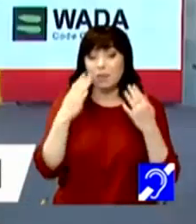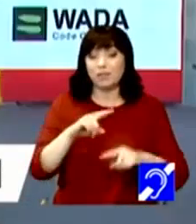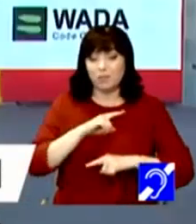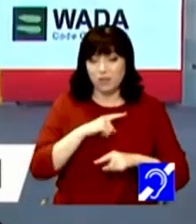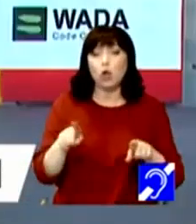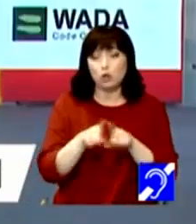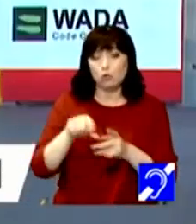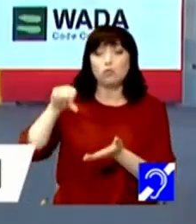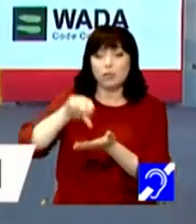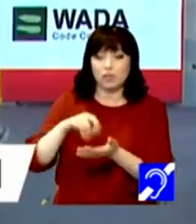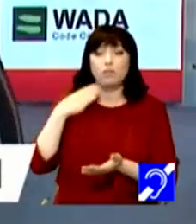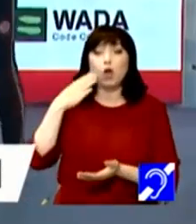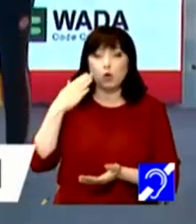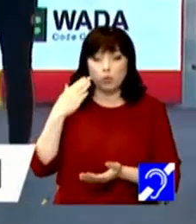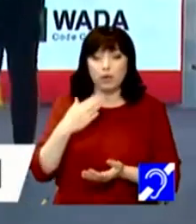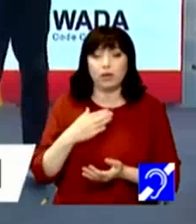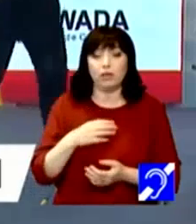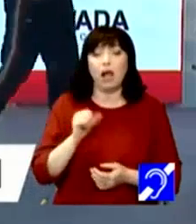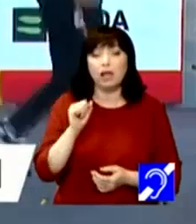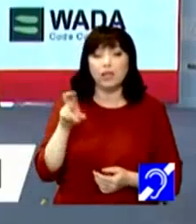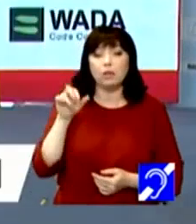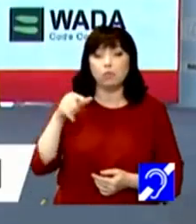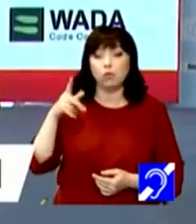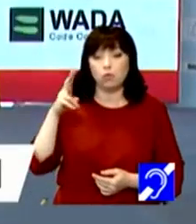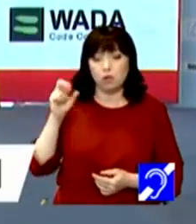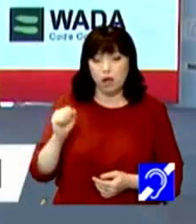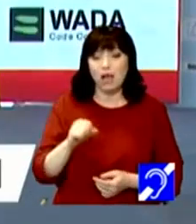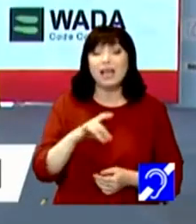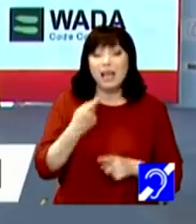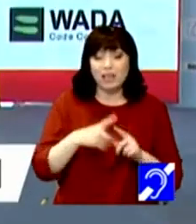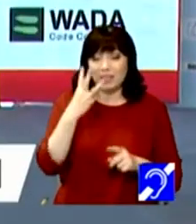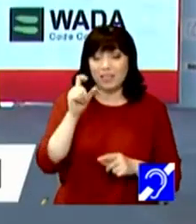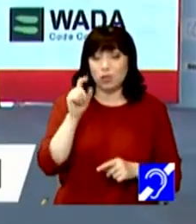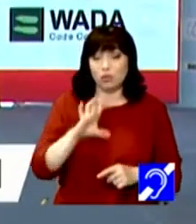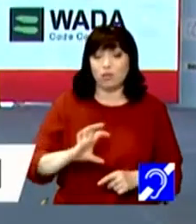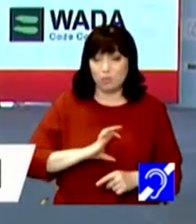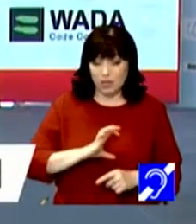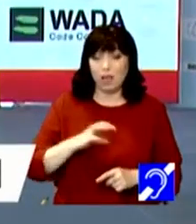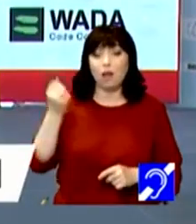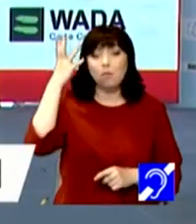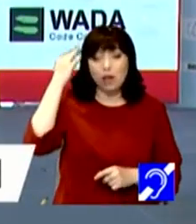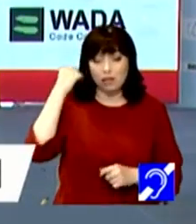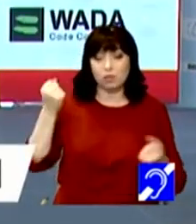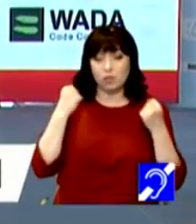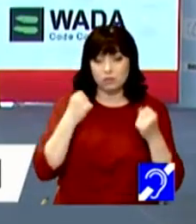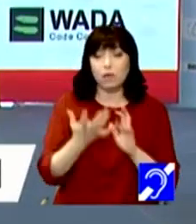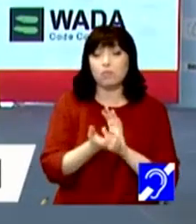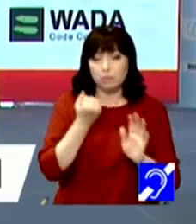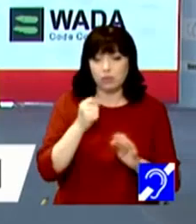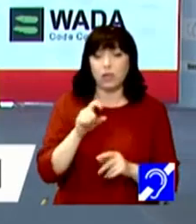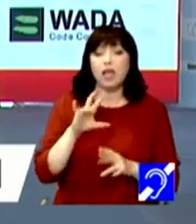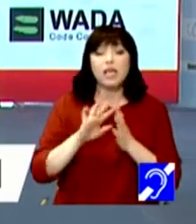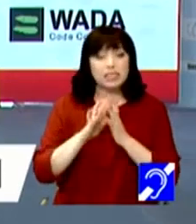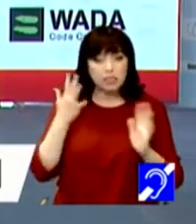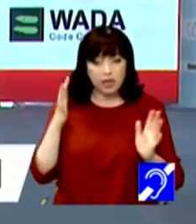tot pe un reprezentant al României, Adelin Buca. Pe lângă cele 3 medalii de aur, atleții basarabeni au cucerit o medalie de